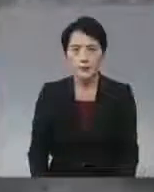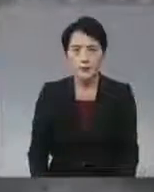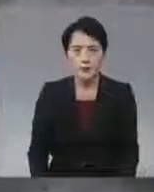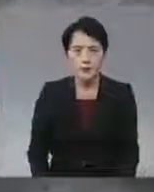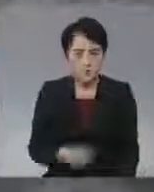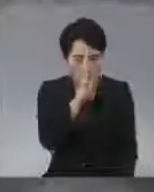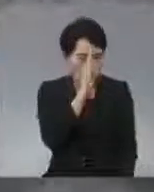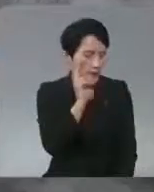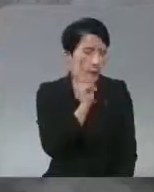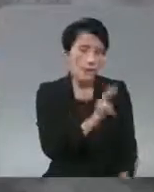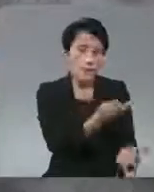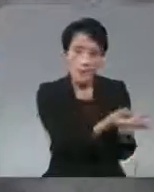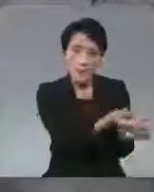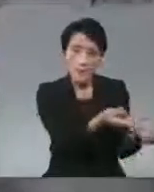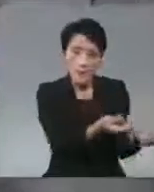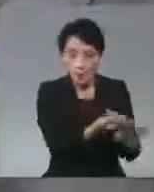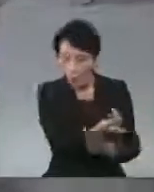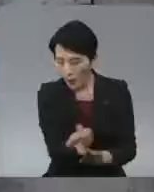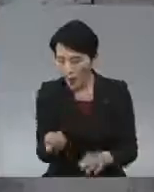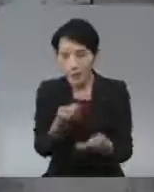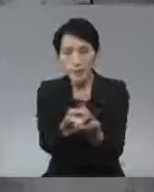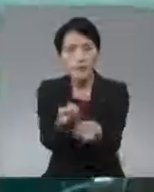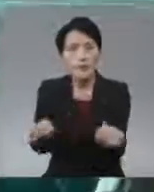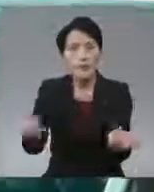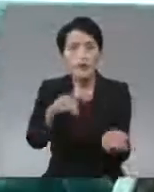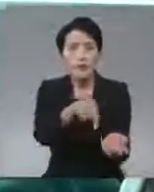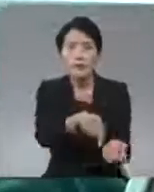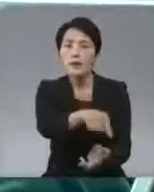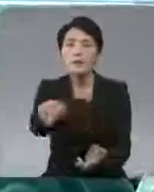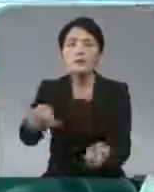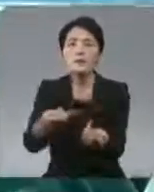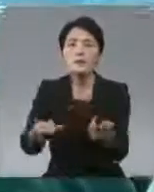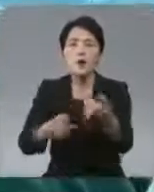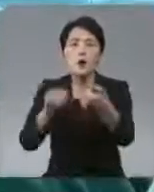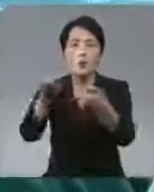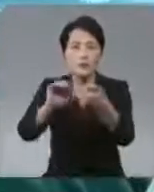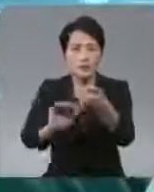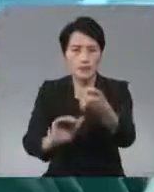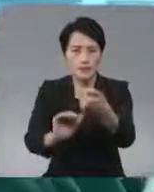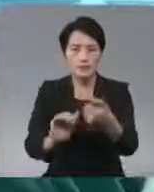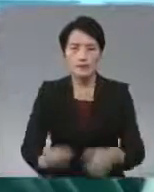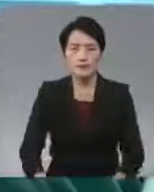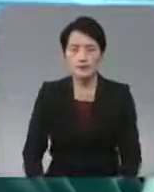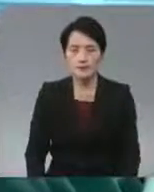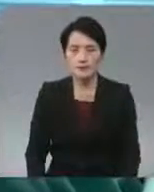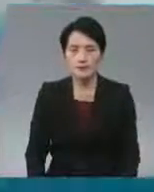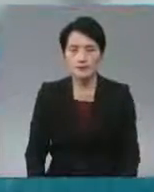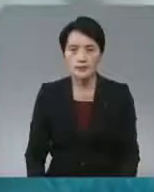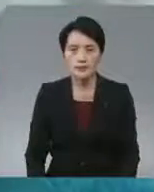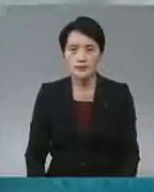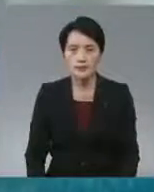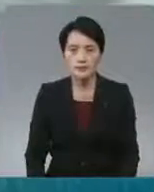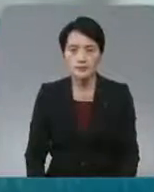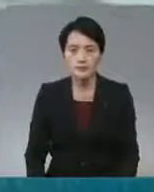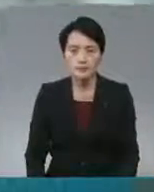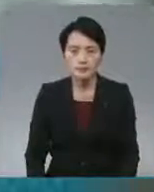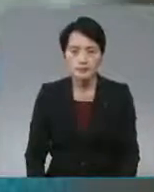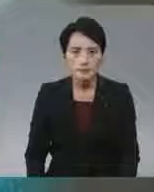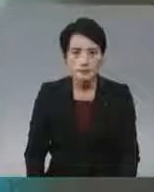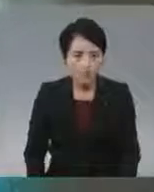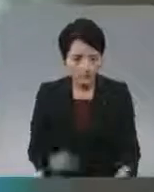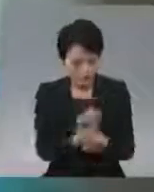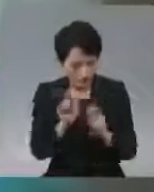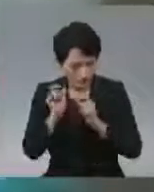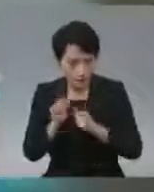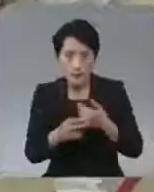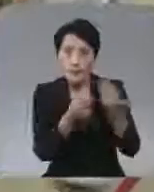eine für maßnahmen zu solchen eindämmung im gesundheitsministerium zuständige beamtin sagte dass der anteil der über 60 jährigen an